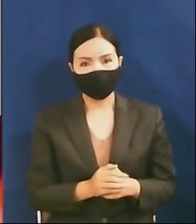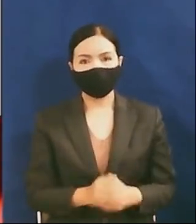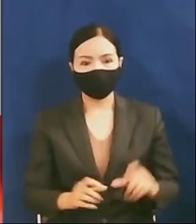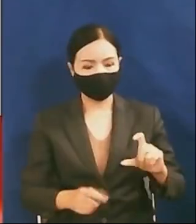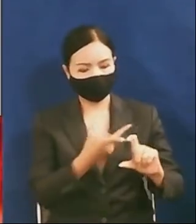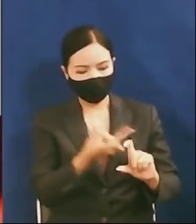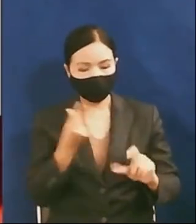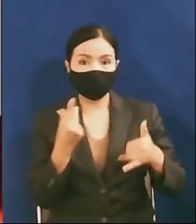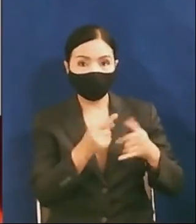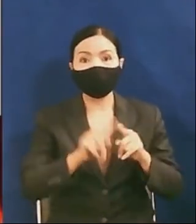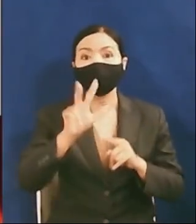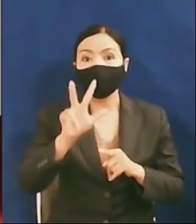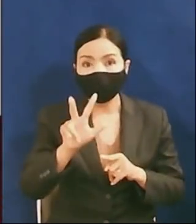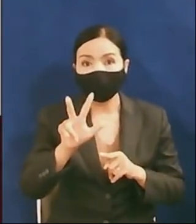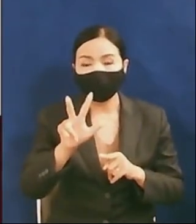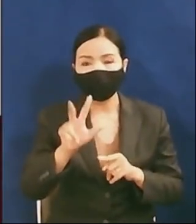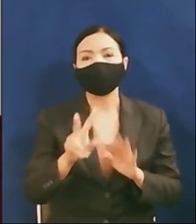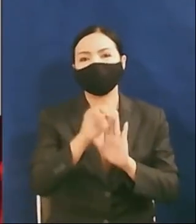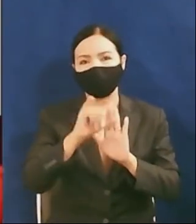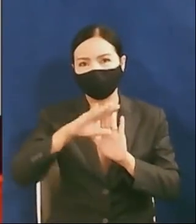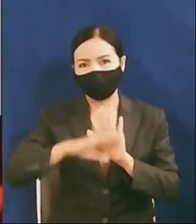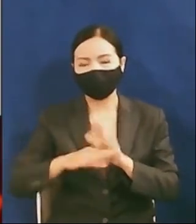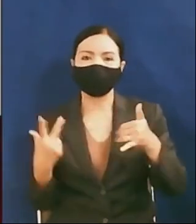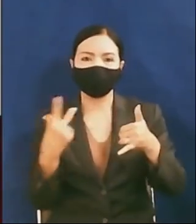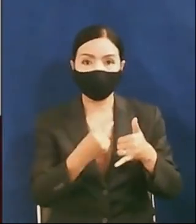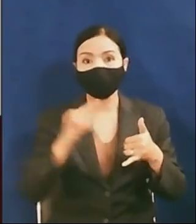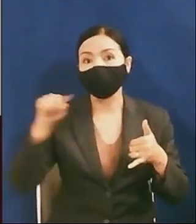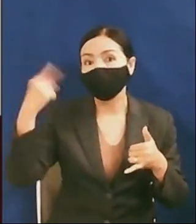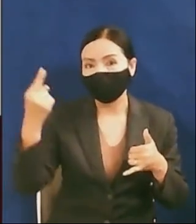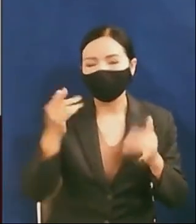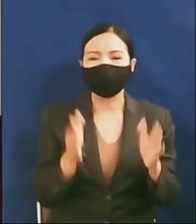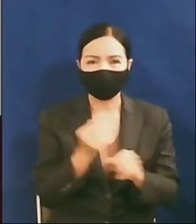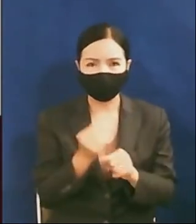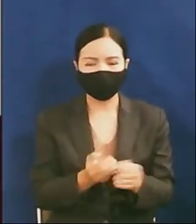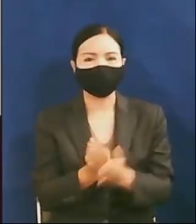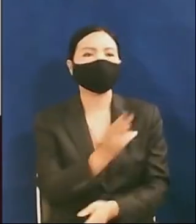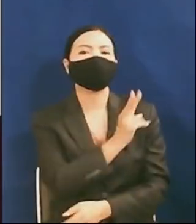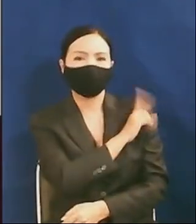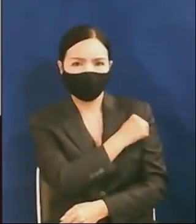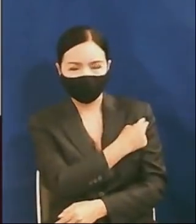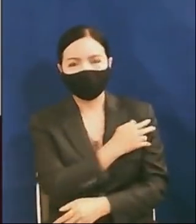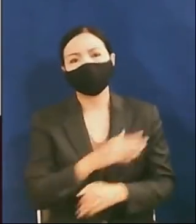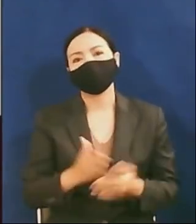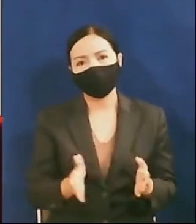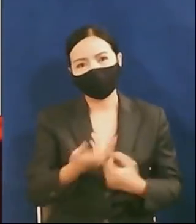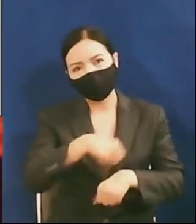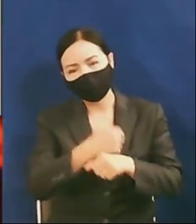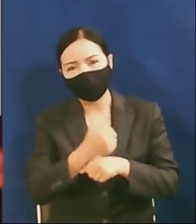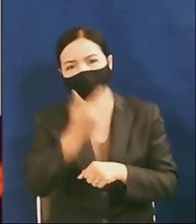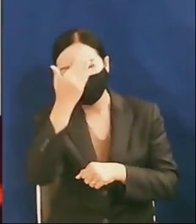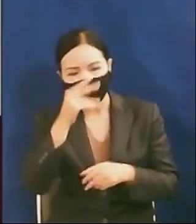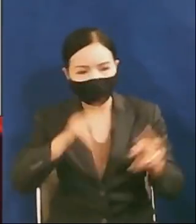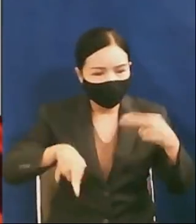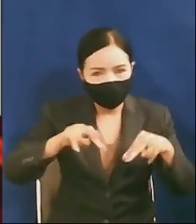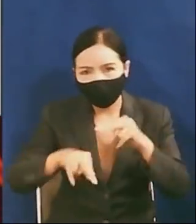3นะครับเน้นที่ให้มีนโยบายในเรื่องของการฉีดที่บุคลากรการแพทย์สาธารณสุขและผู้ปฏิบัติงานด่านหน้านะครับเพราะฉะ